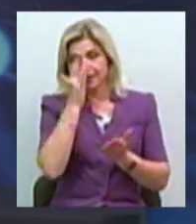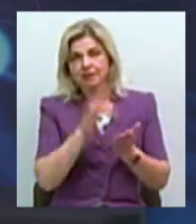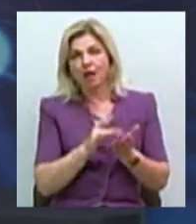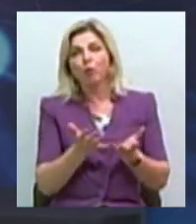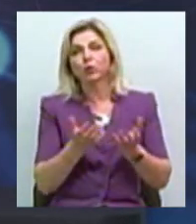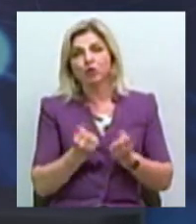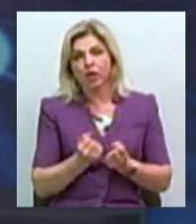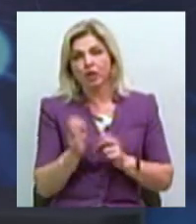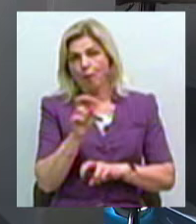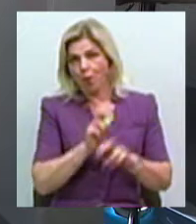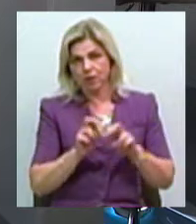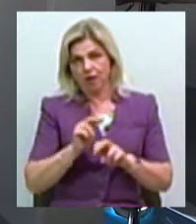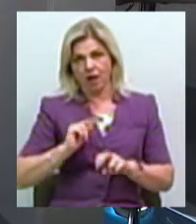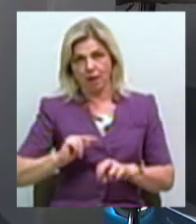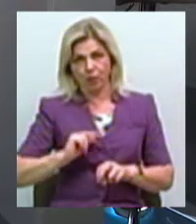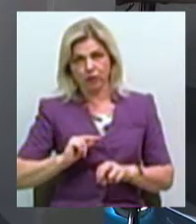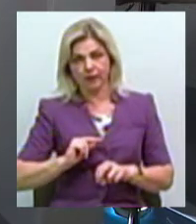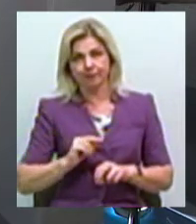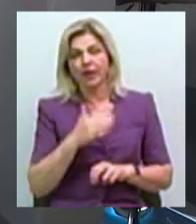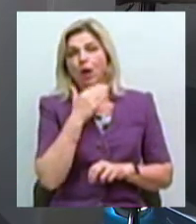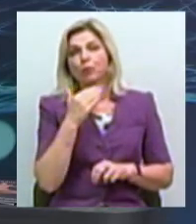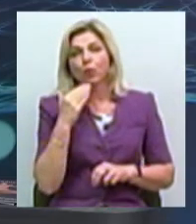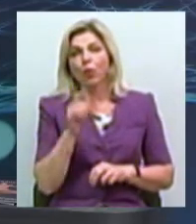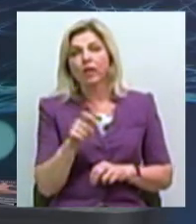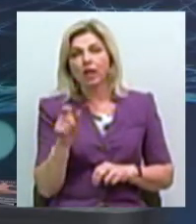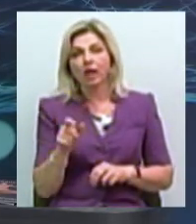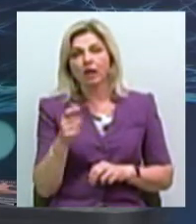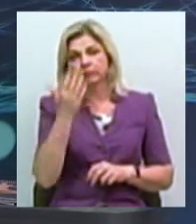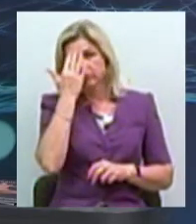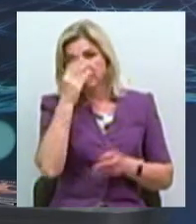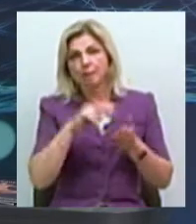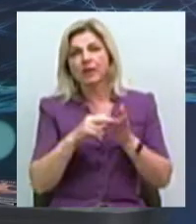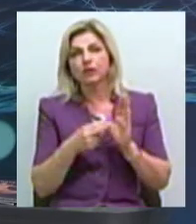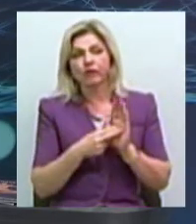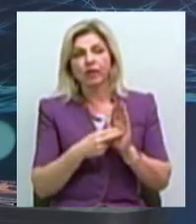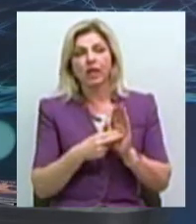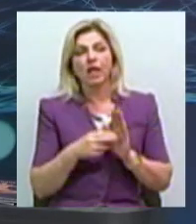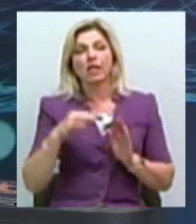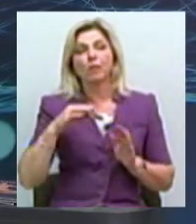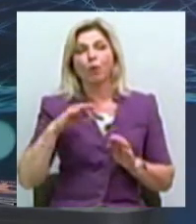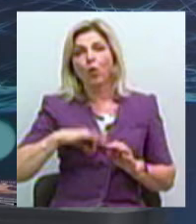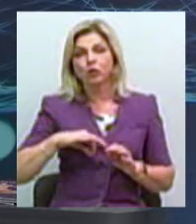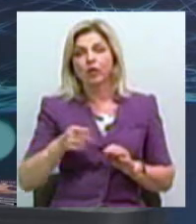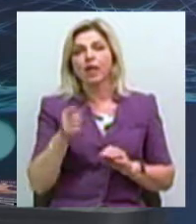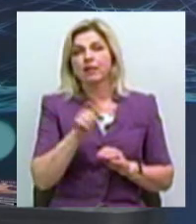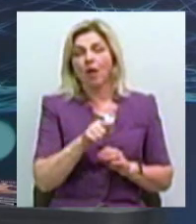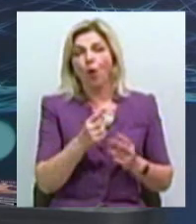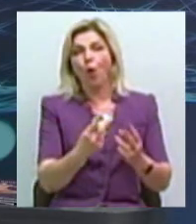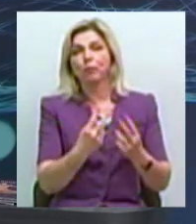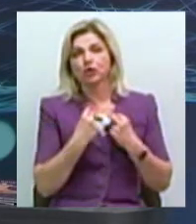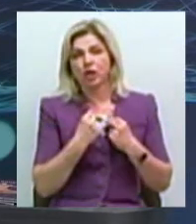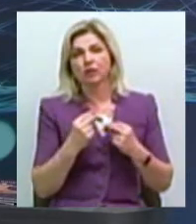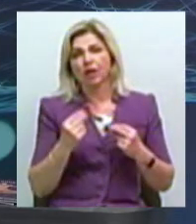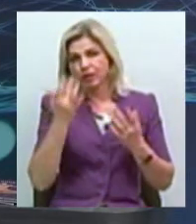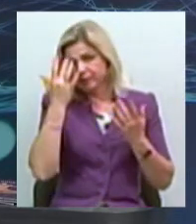работы. Вот. Многие как бы рассчитывают или пользуются теми обещаниями совершенно